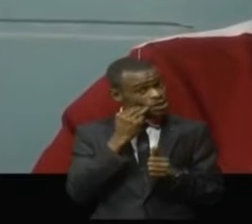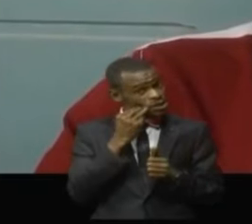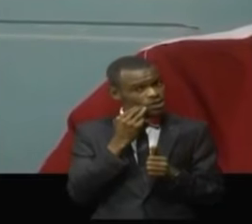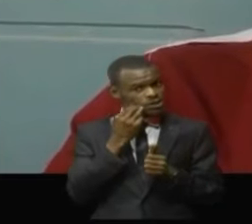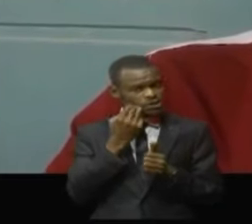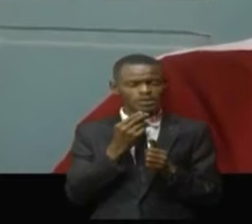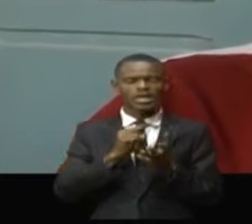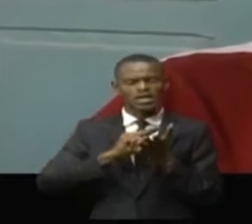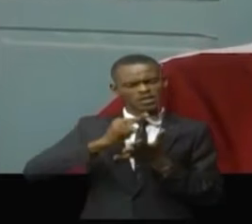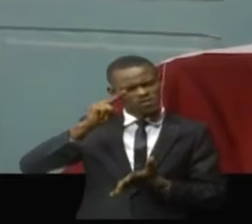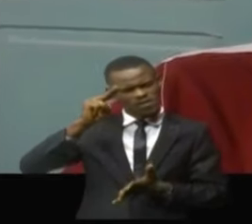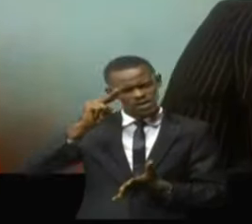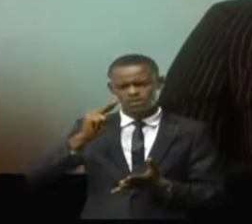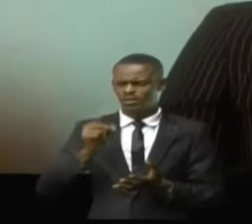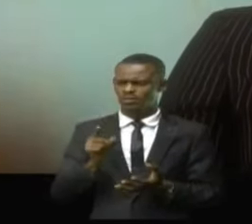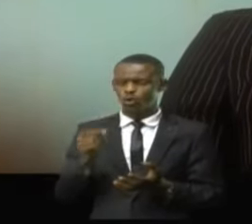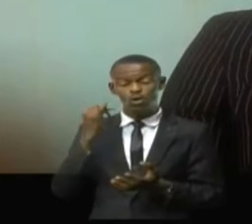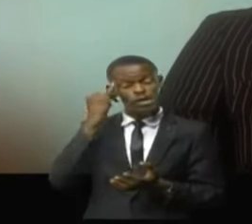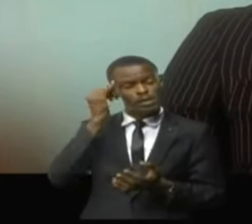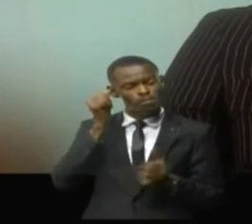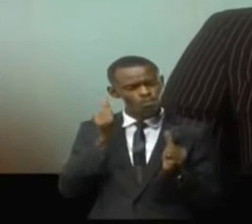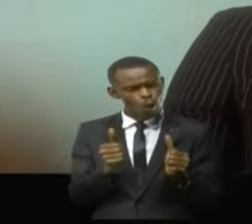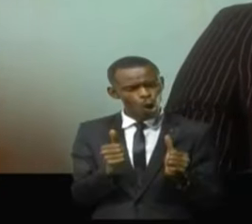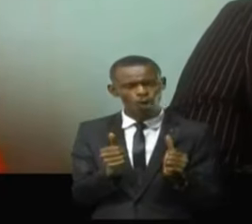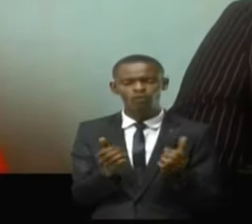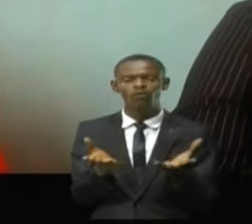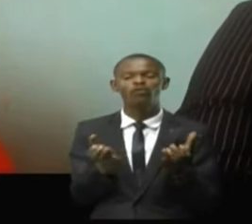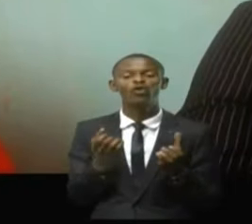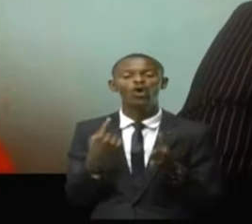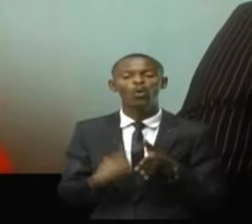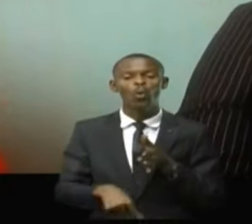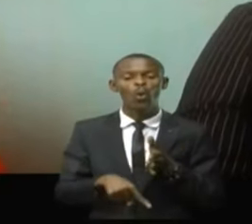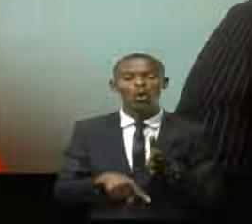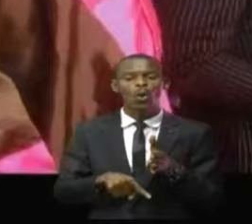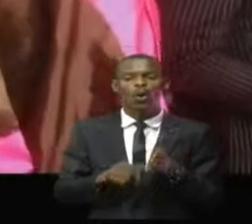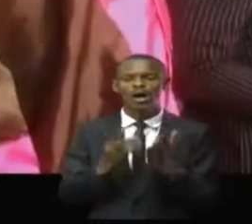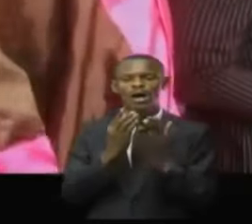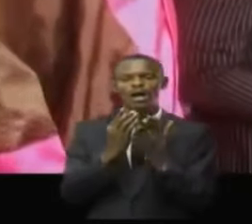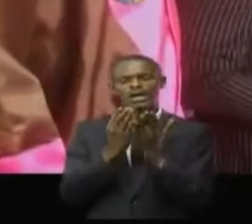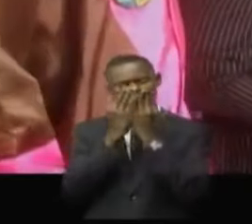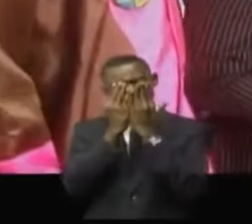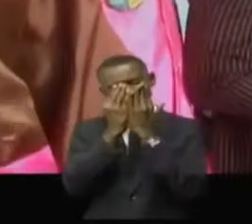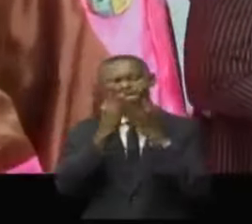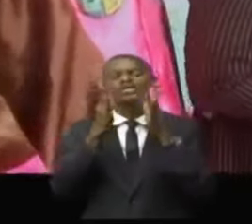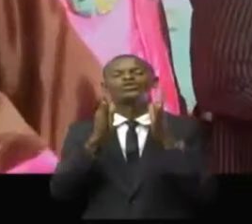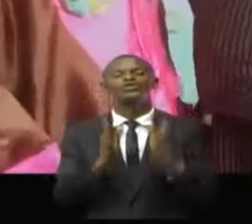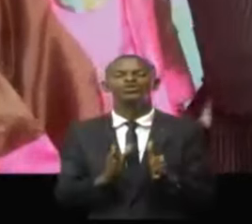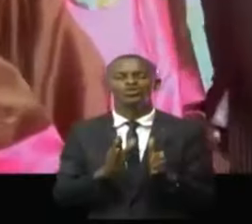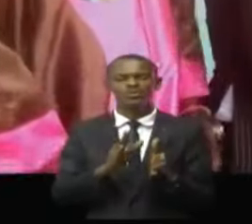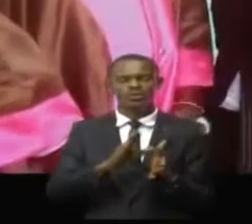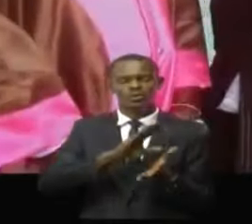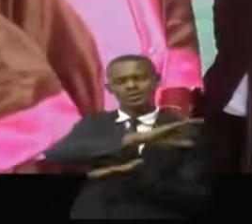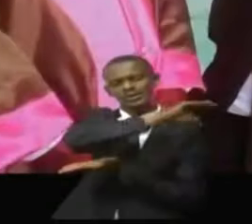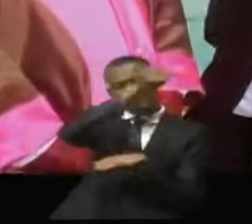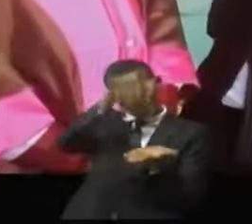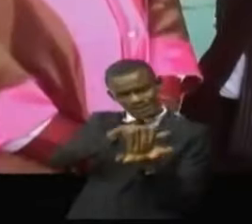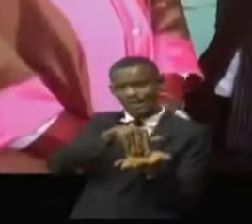place l'étudiant congolais au centre de toute question de développement. Pour finir, le secrétaire général